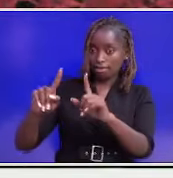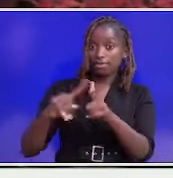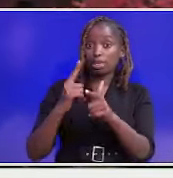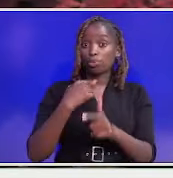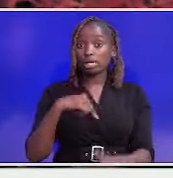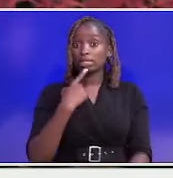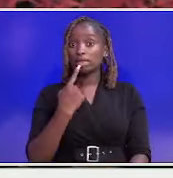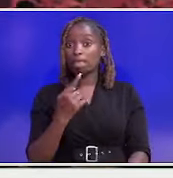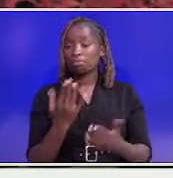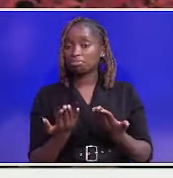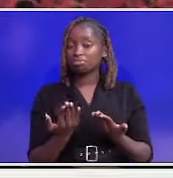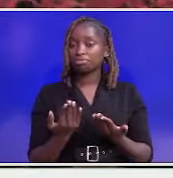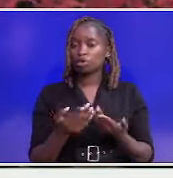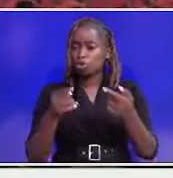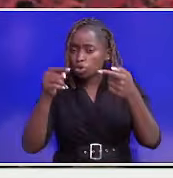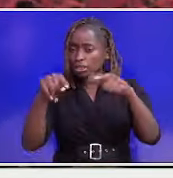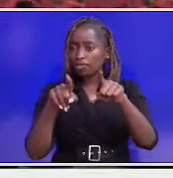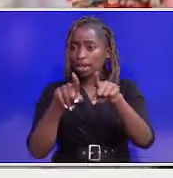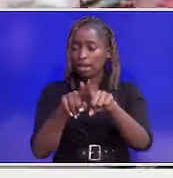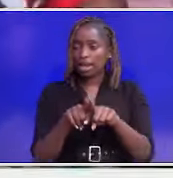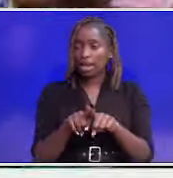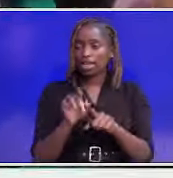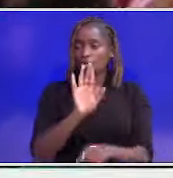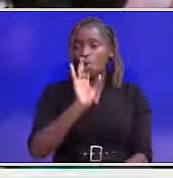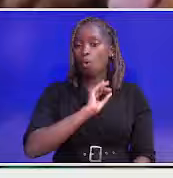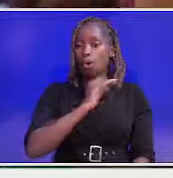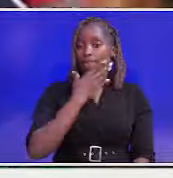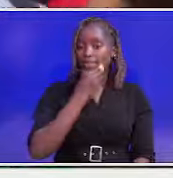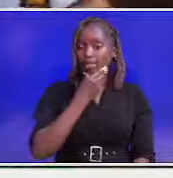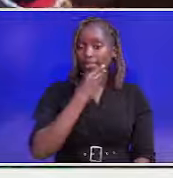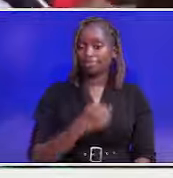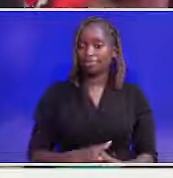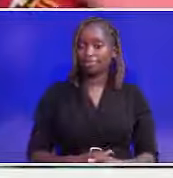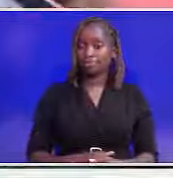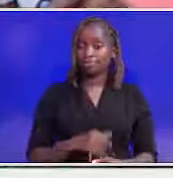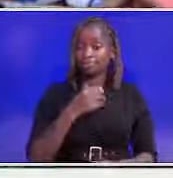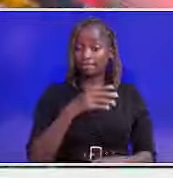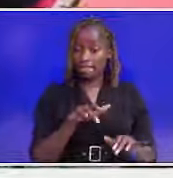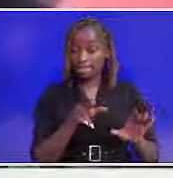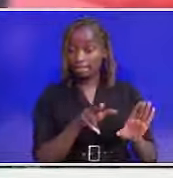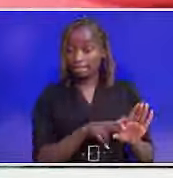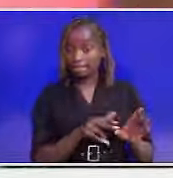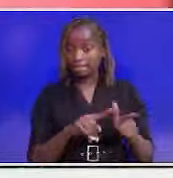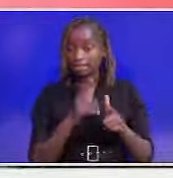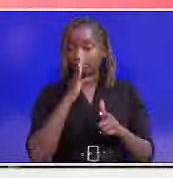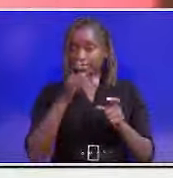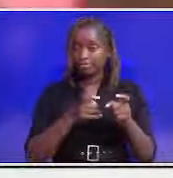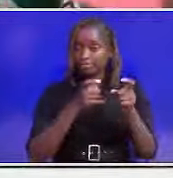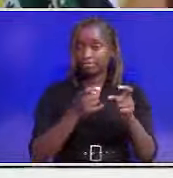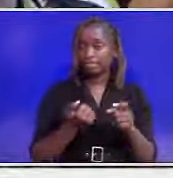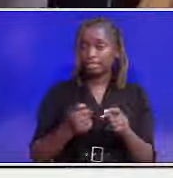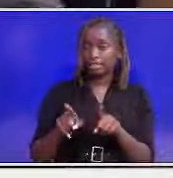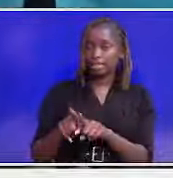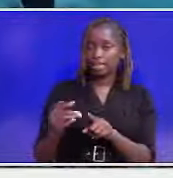Tunamwambia wewe ni kama papa yako. Aaron anaketishwa na kuzawadiwa. Dada mdogo kwa kipindi chote